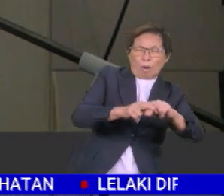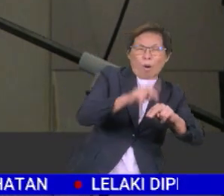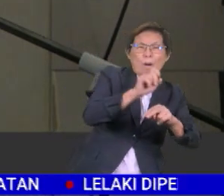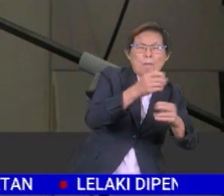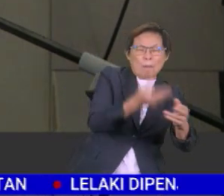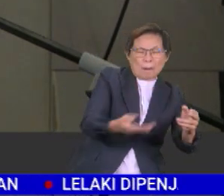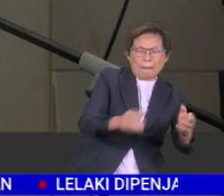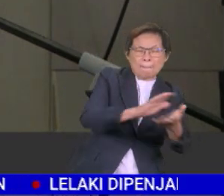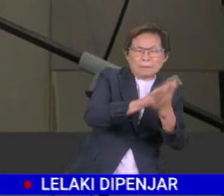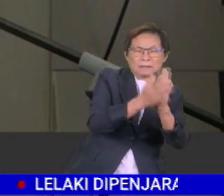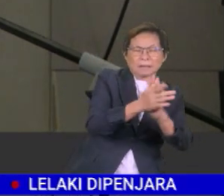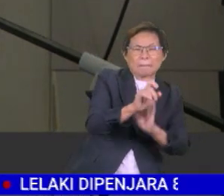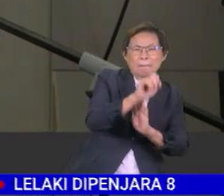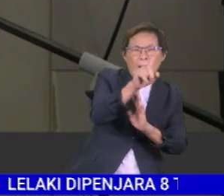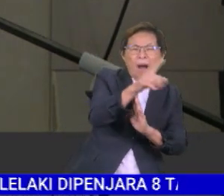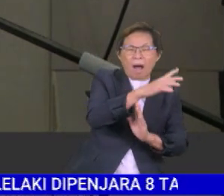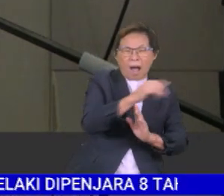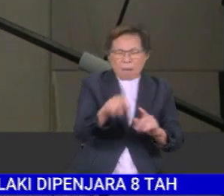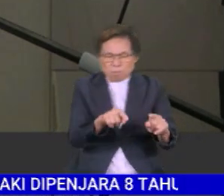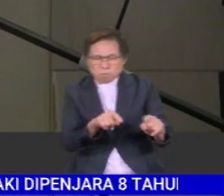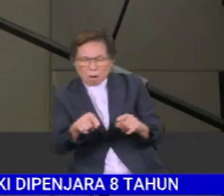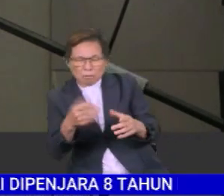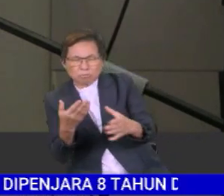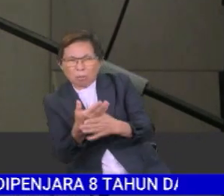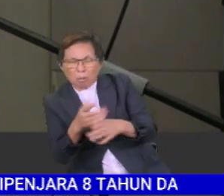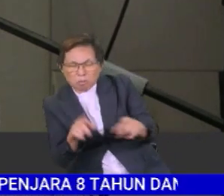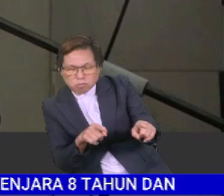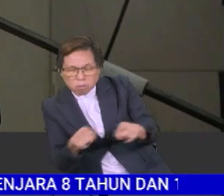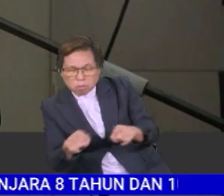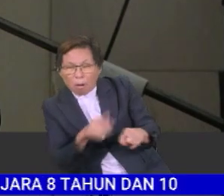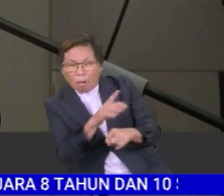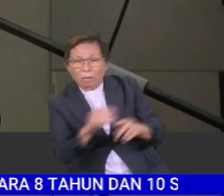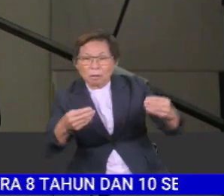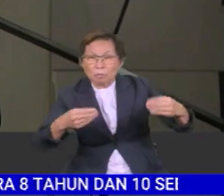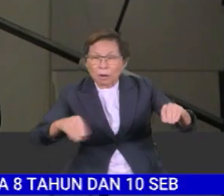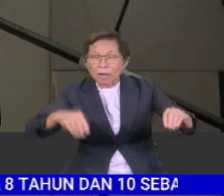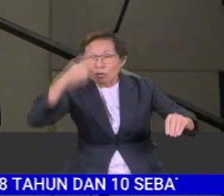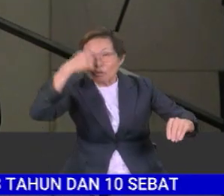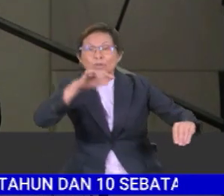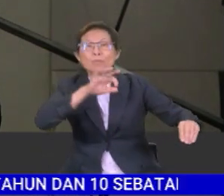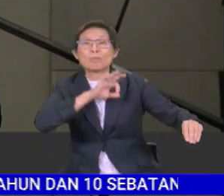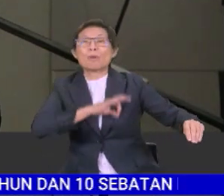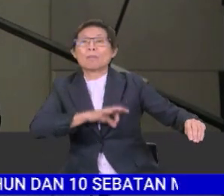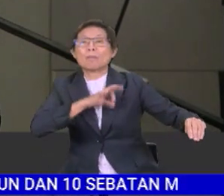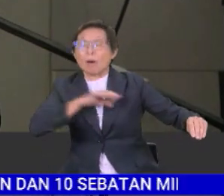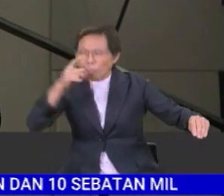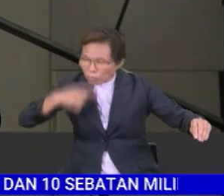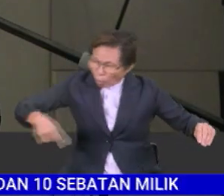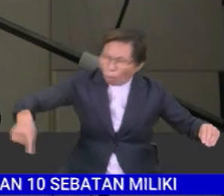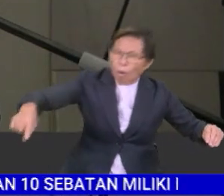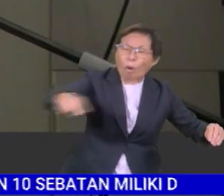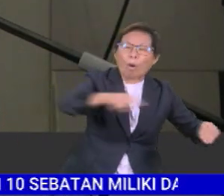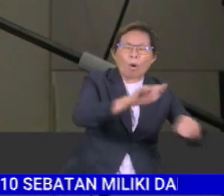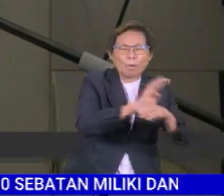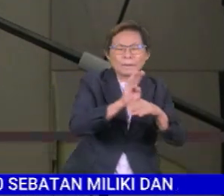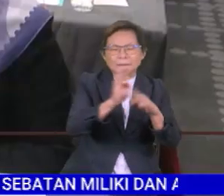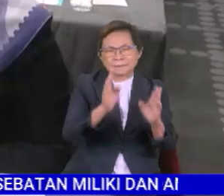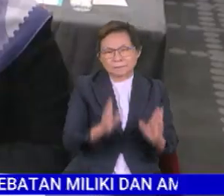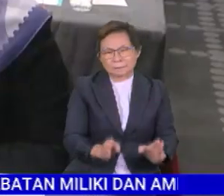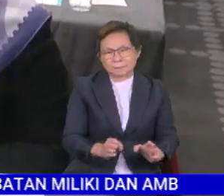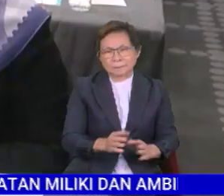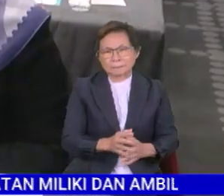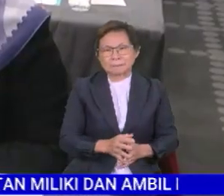as they disrupt the competition, the market, for the benefit of business enterprises.